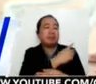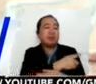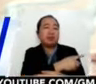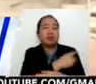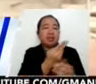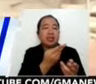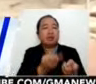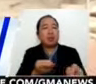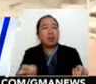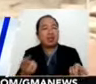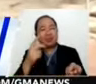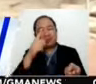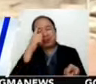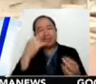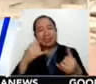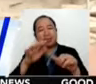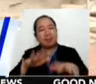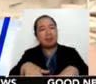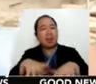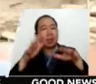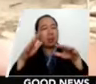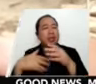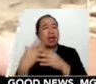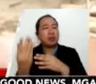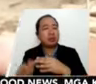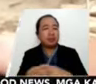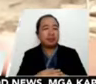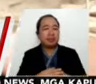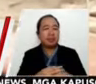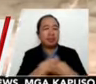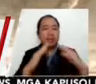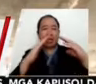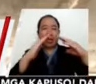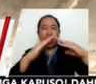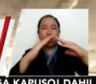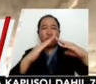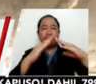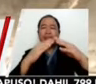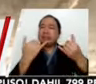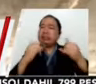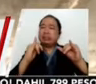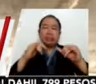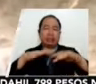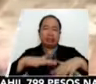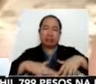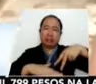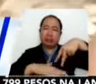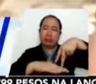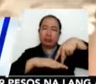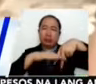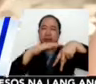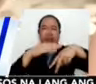hanggang ngayon. Ang bahay namin, sir, hanggang dito yung tubig. Apat na araw na rin kami dito.